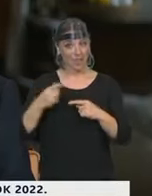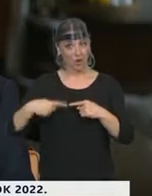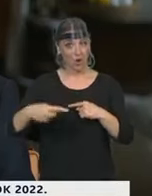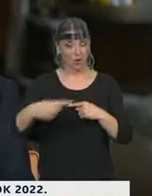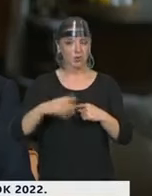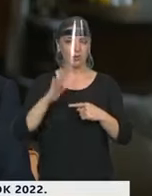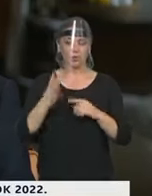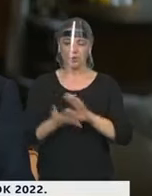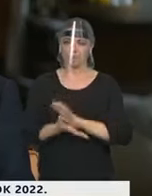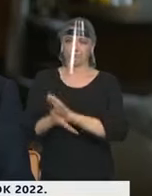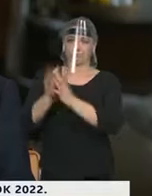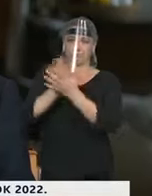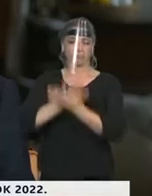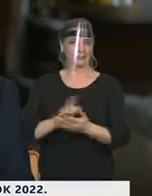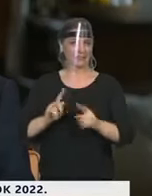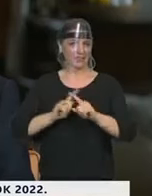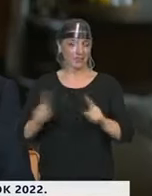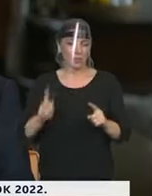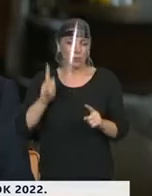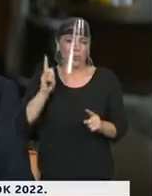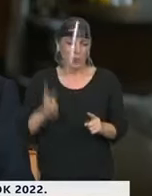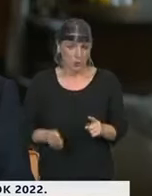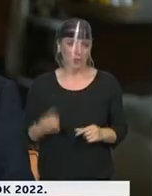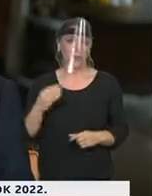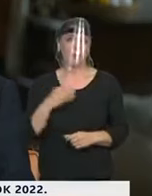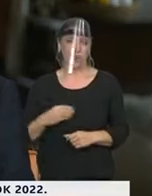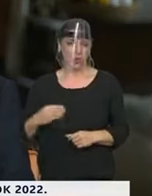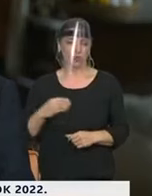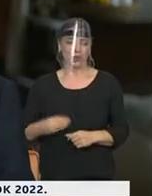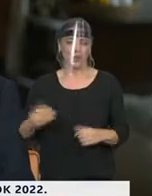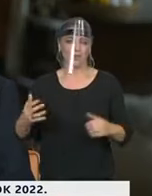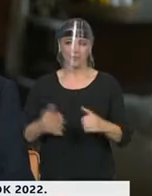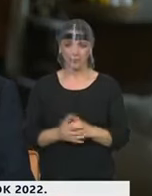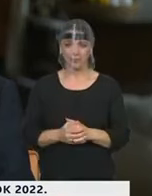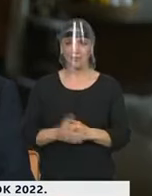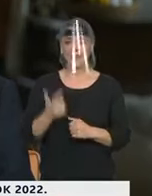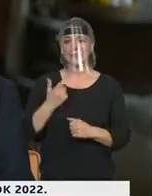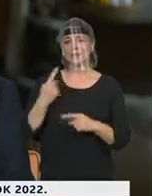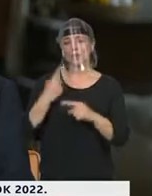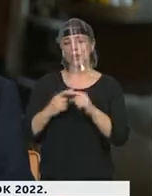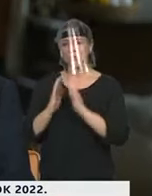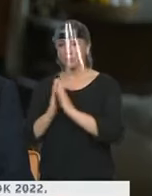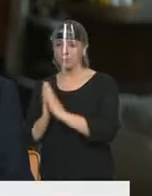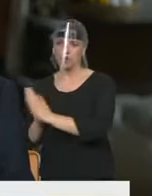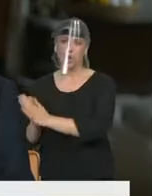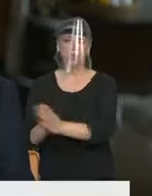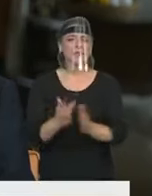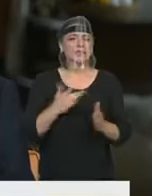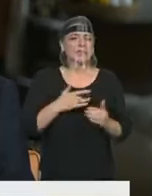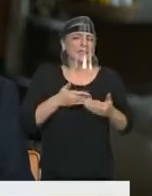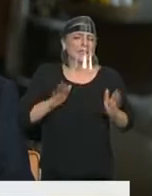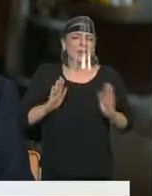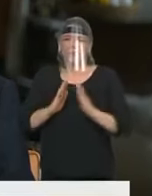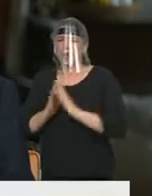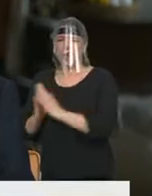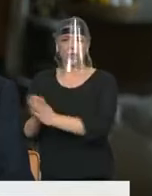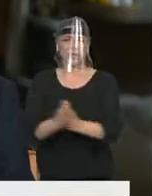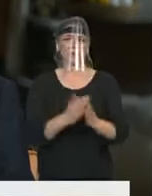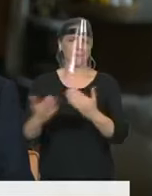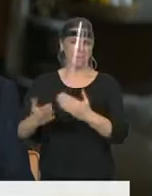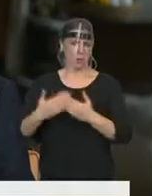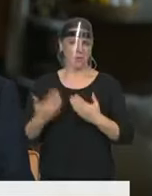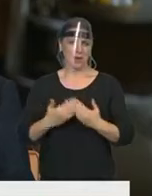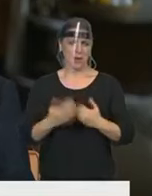jiné. Musí být. Bohužel. A chci vás požádat z celého srdce, abyste nám s tím